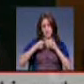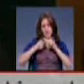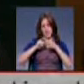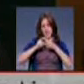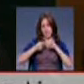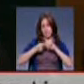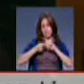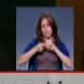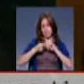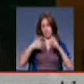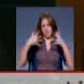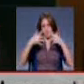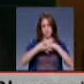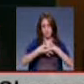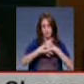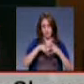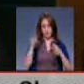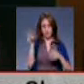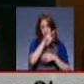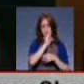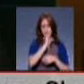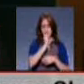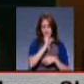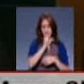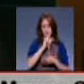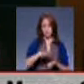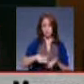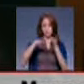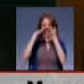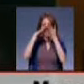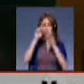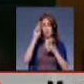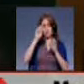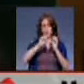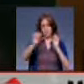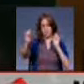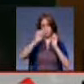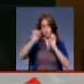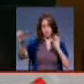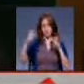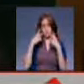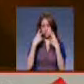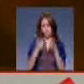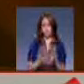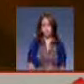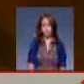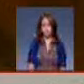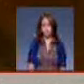الخير قدرنا نوصل المية لعدد كبير من بيوت القرية. شوف التقرير.